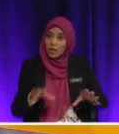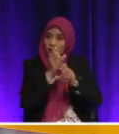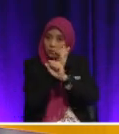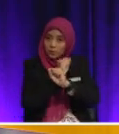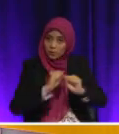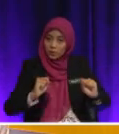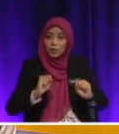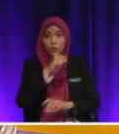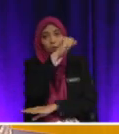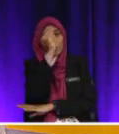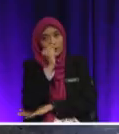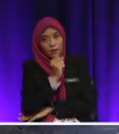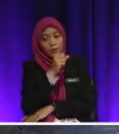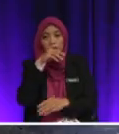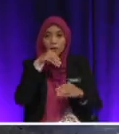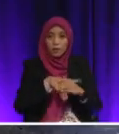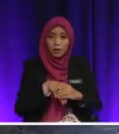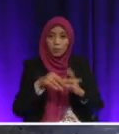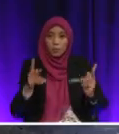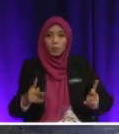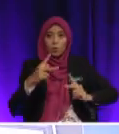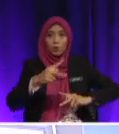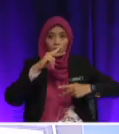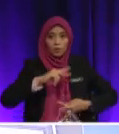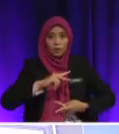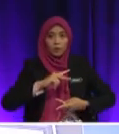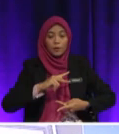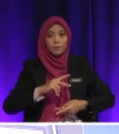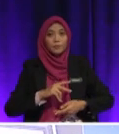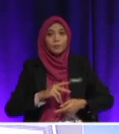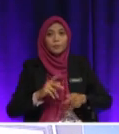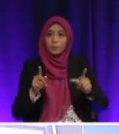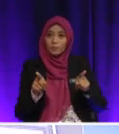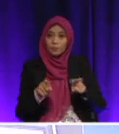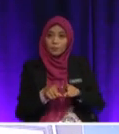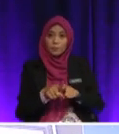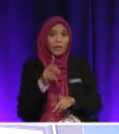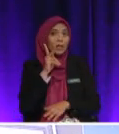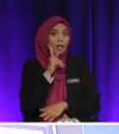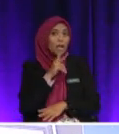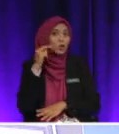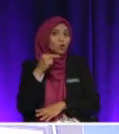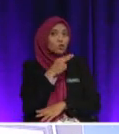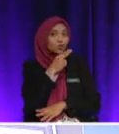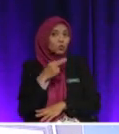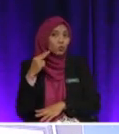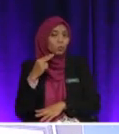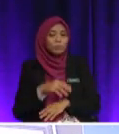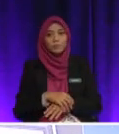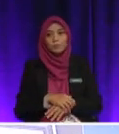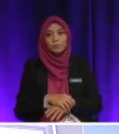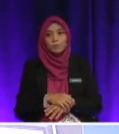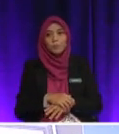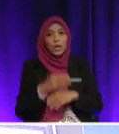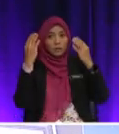ada di dalam kotak yang gua Letakkan ya Ada Kak Yuyu di sana Jadi nanti gua Nak minta tolong kak